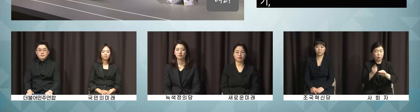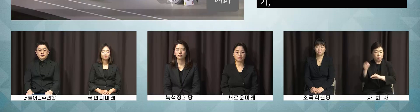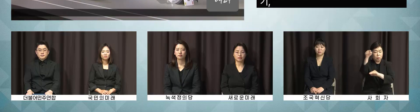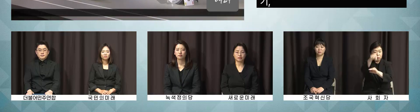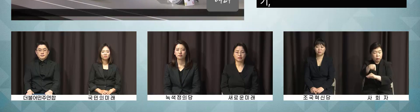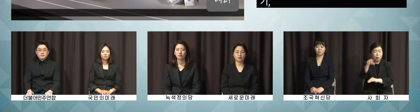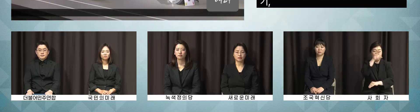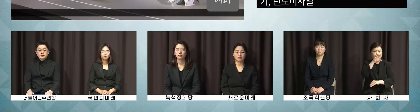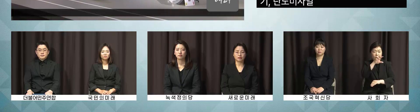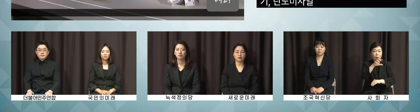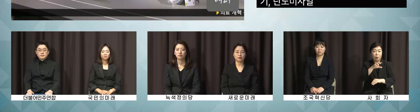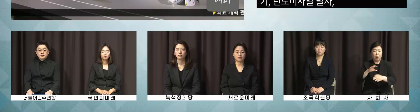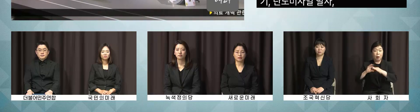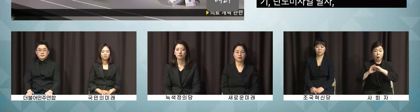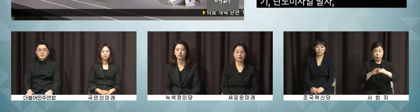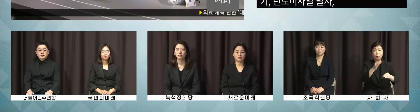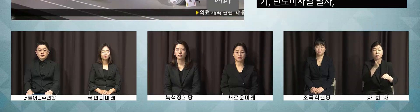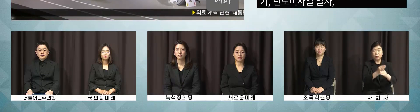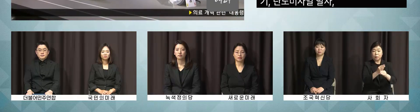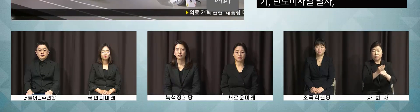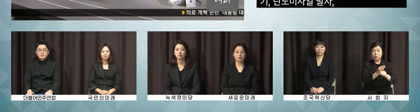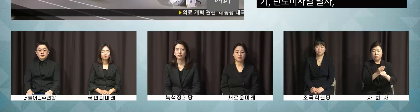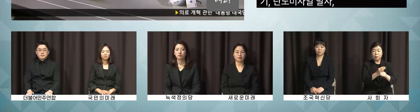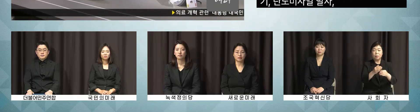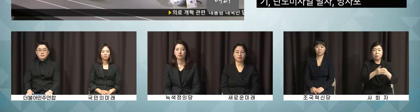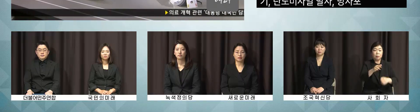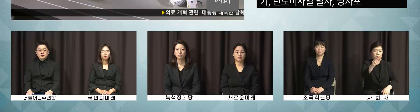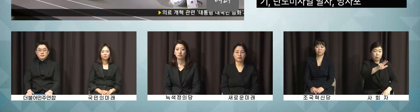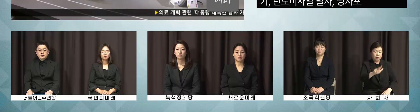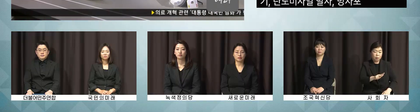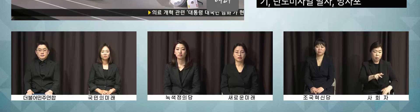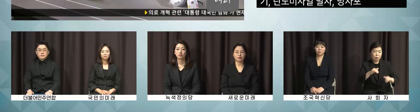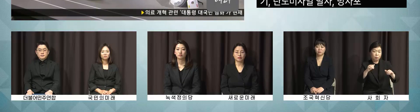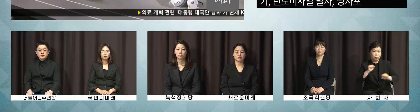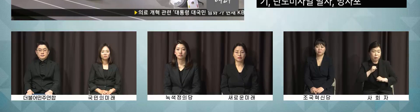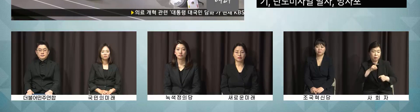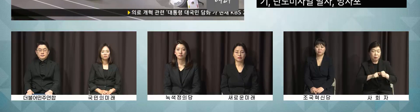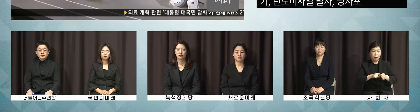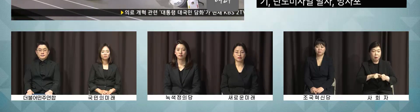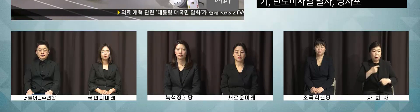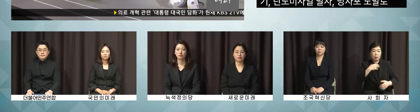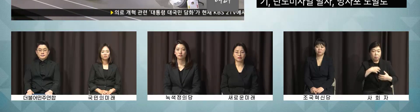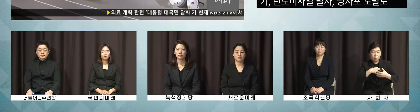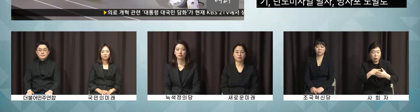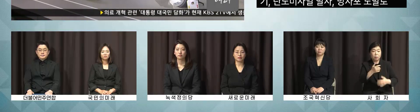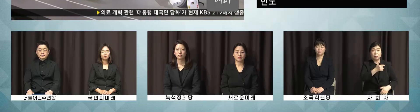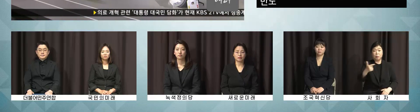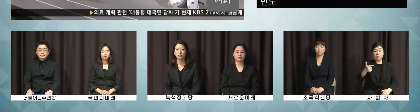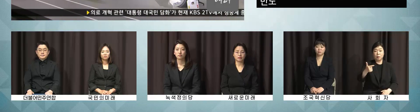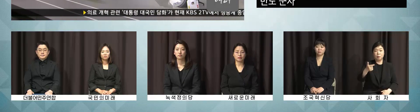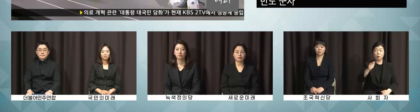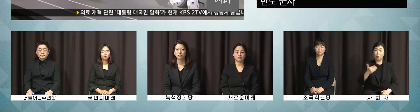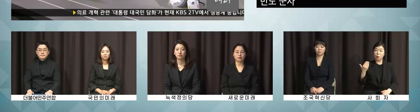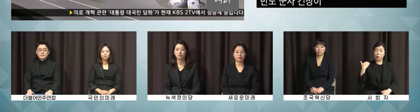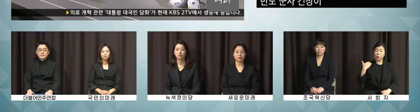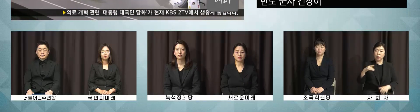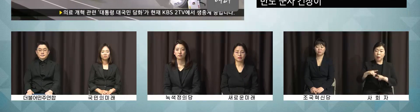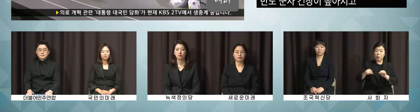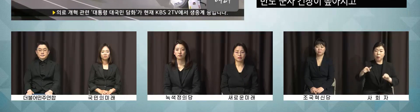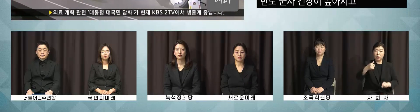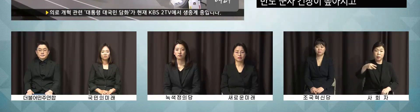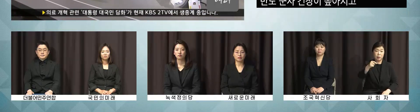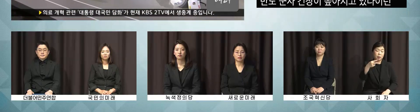등 무력 도발을 멈추지 않으면서 한반도의 군사적 긴장감이 높아지고 있습니다. 이런 가운데 최근 일본